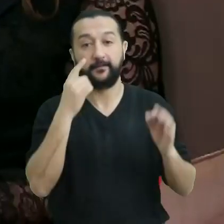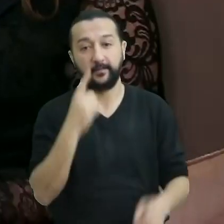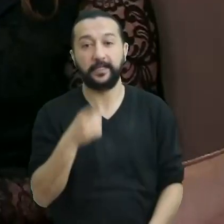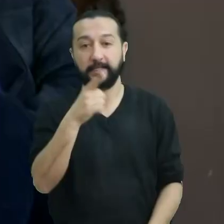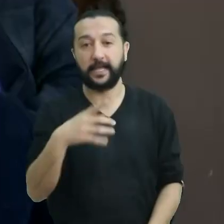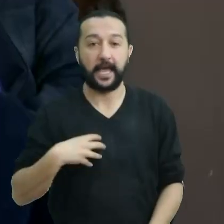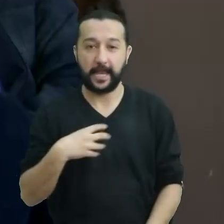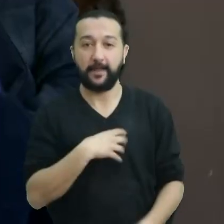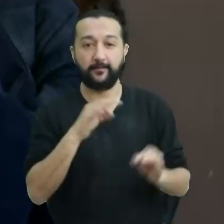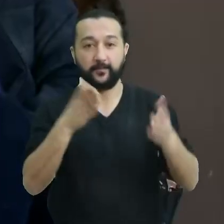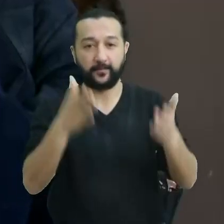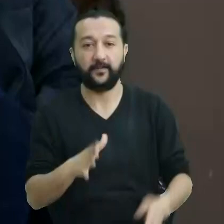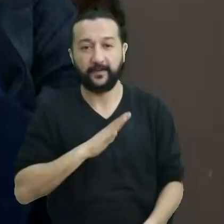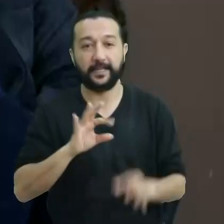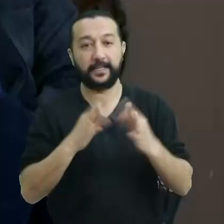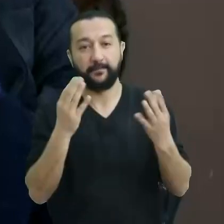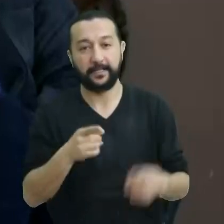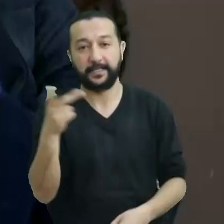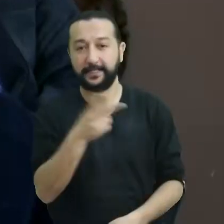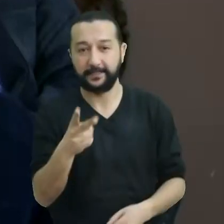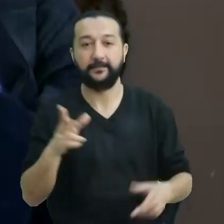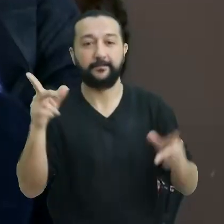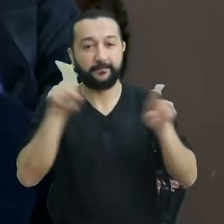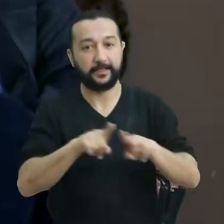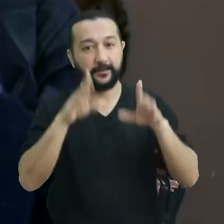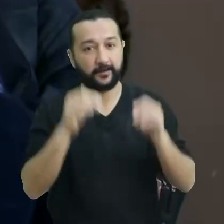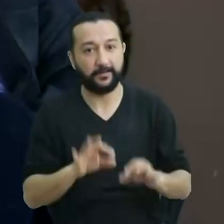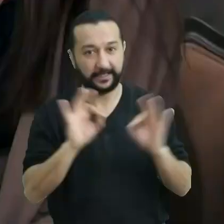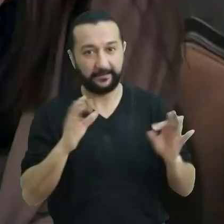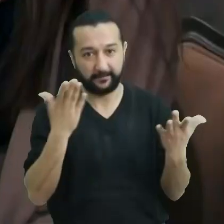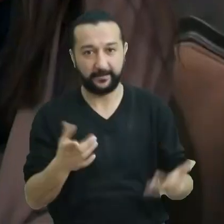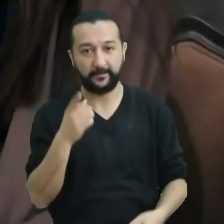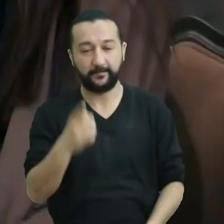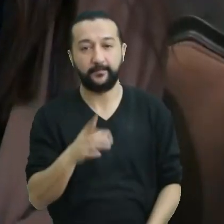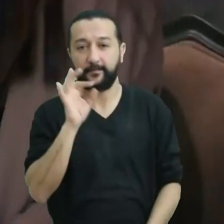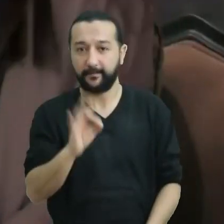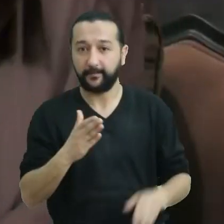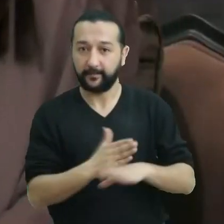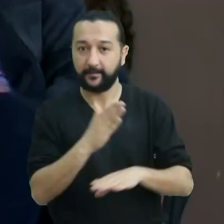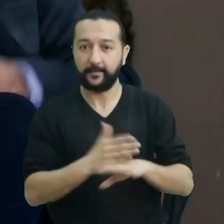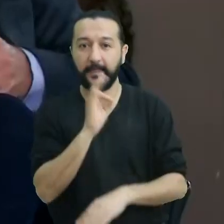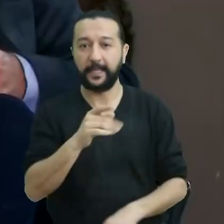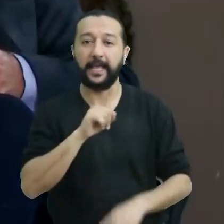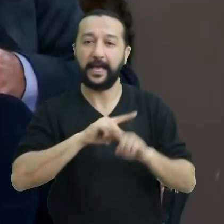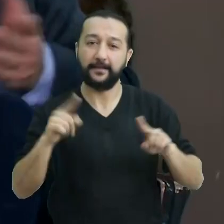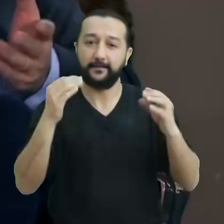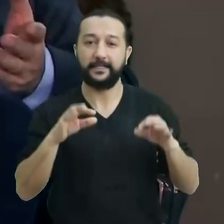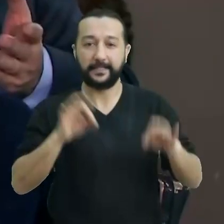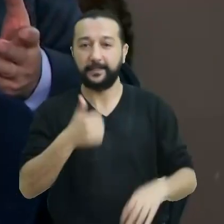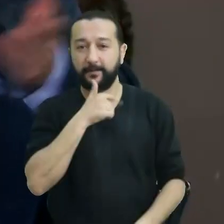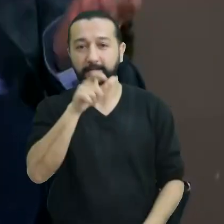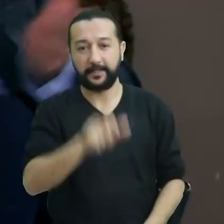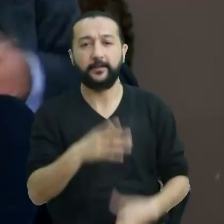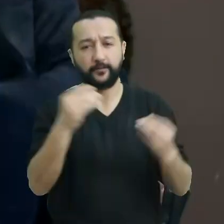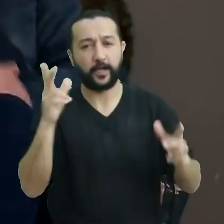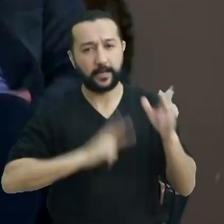Tesadüfe bakın. Annem de duruyor. Demek ki ikisini birleştirebiliriz değil mi? Evet ya. Hayır yani. Şimdi babamın